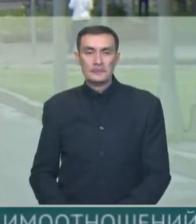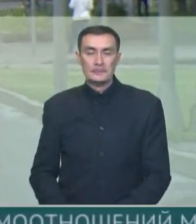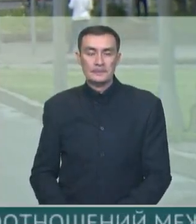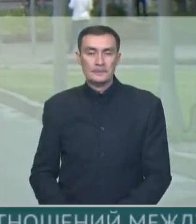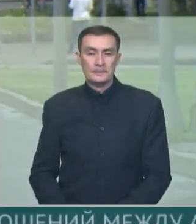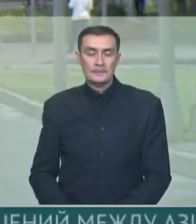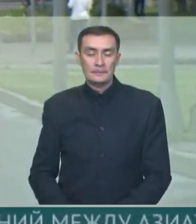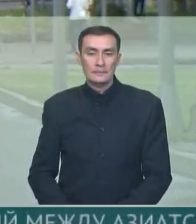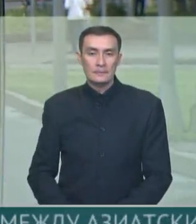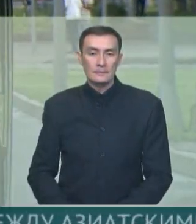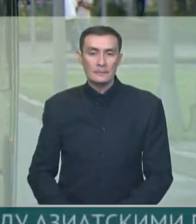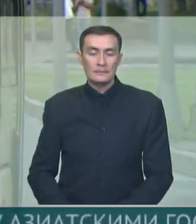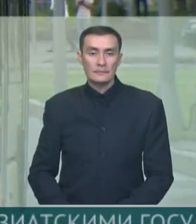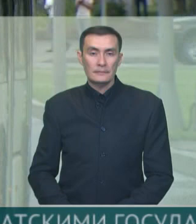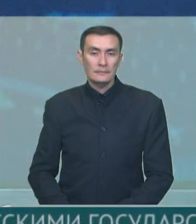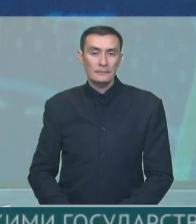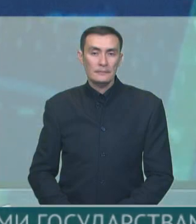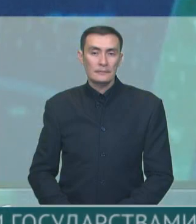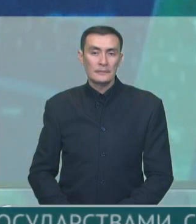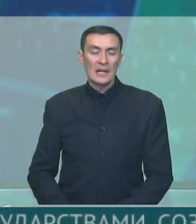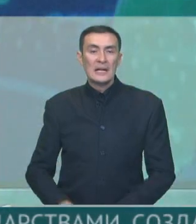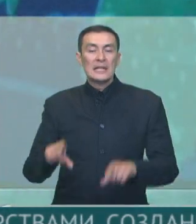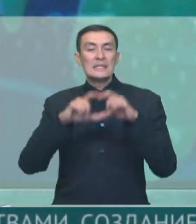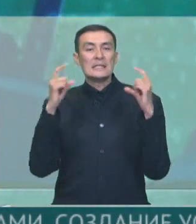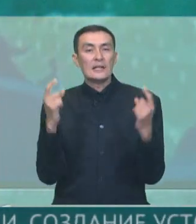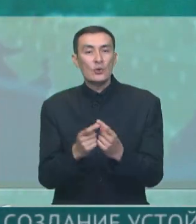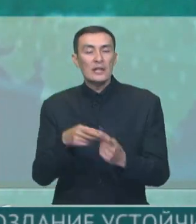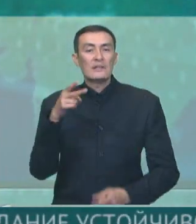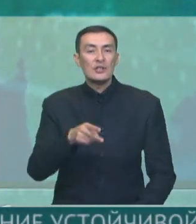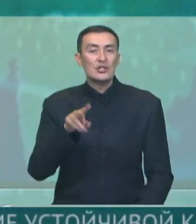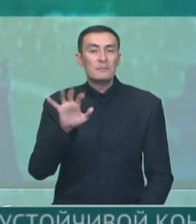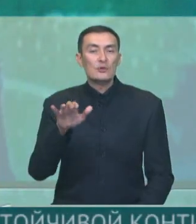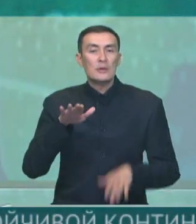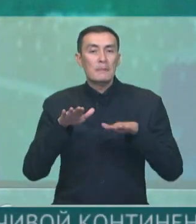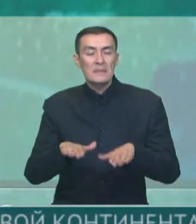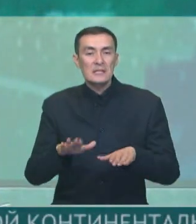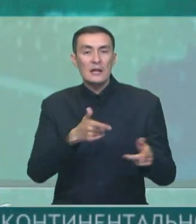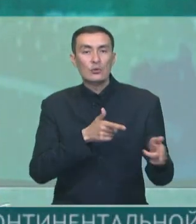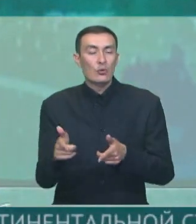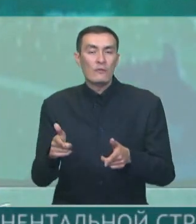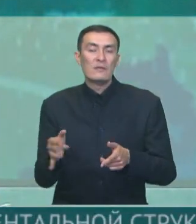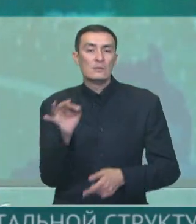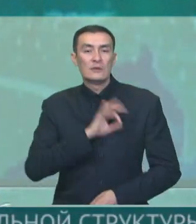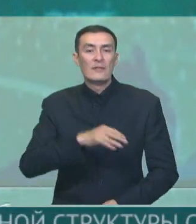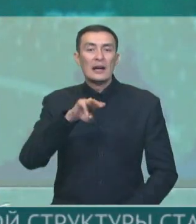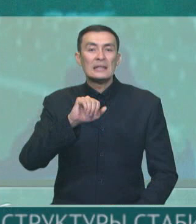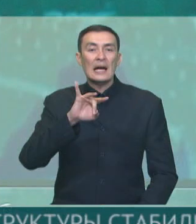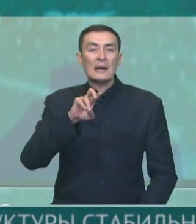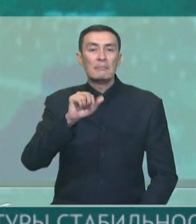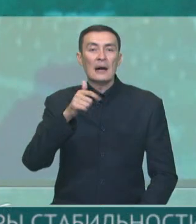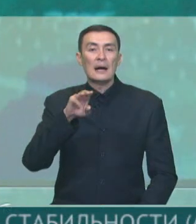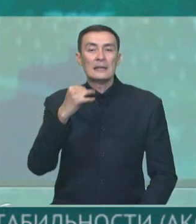Булатбек Табалдиев, Хабар. Стадион на 2500 мест сдан в эксплуатацию в Тарбагатайском